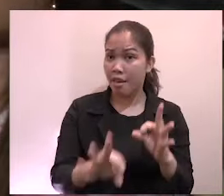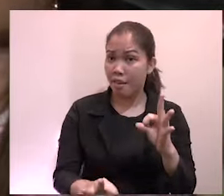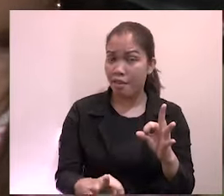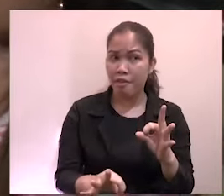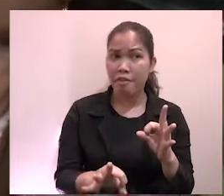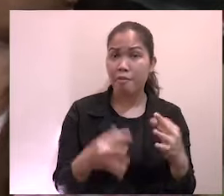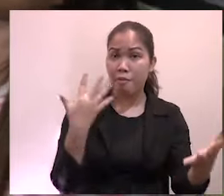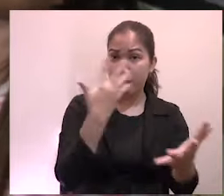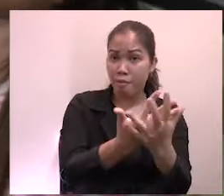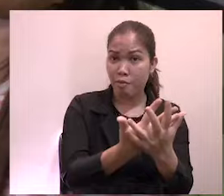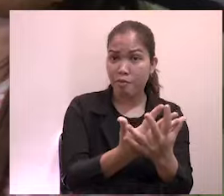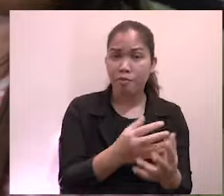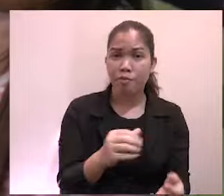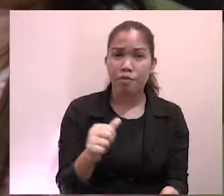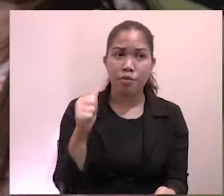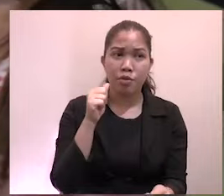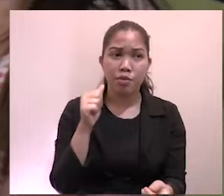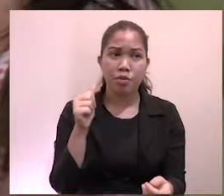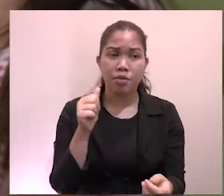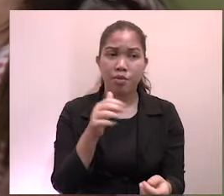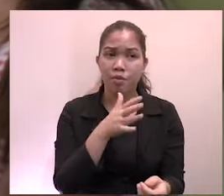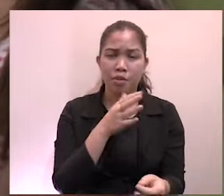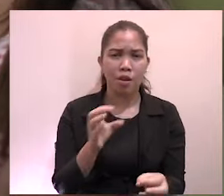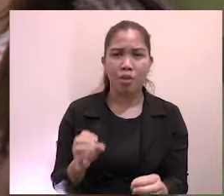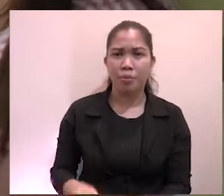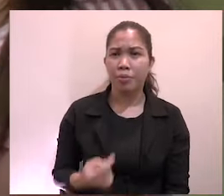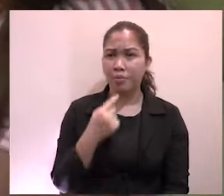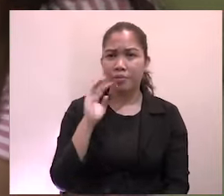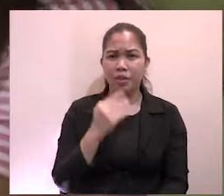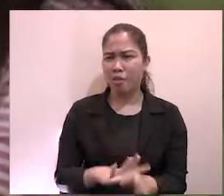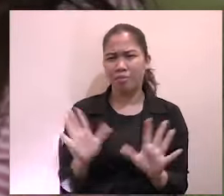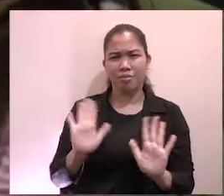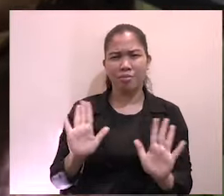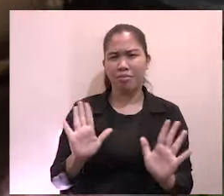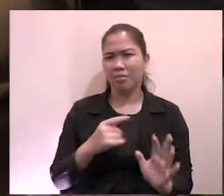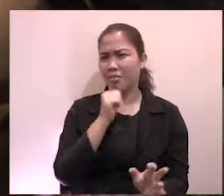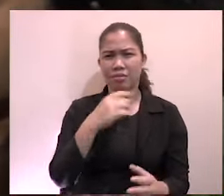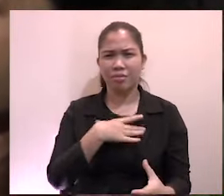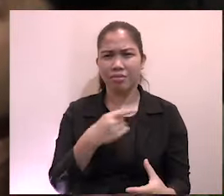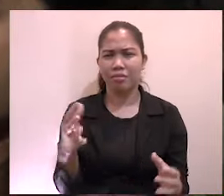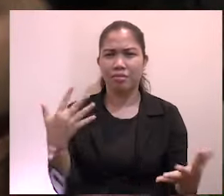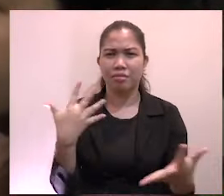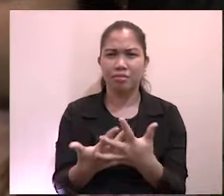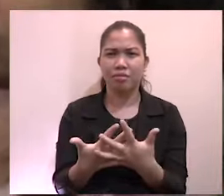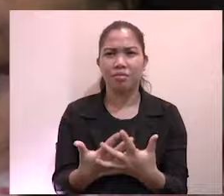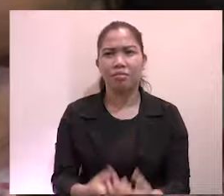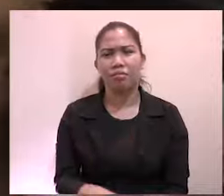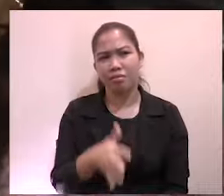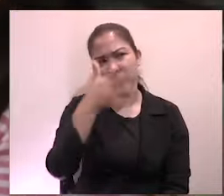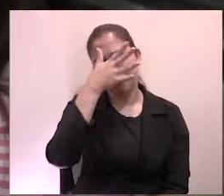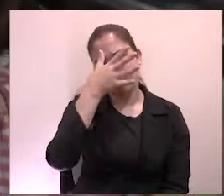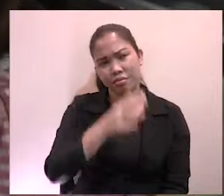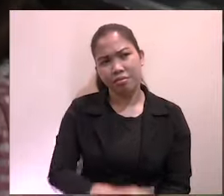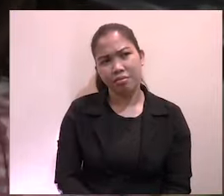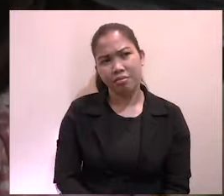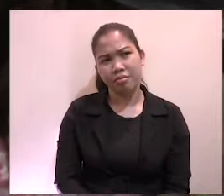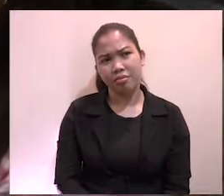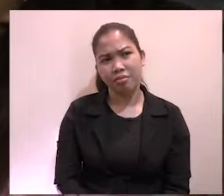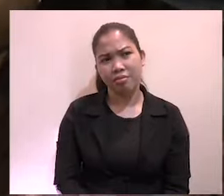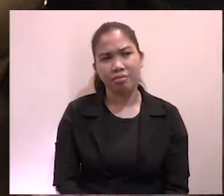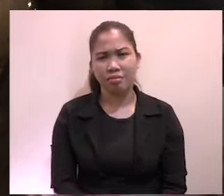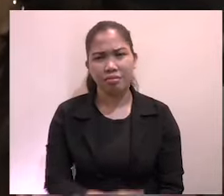ka, makukulong ka. Gusto mo makulong papa mo? Ayaw mo. Okay. Ma'am, ayaw niyo makulong papa niya?